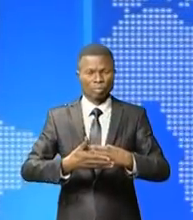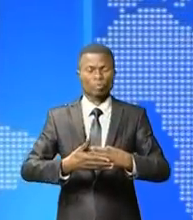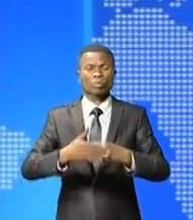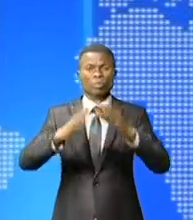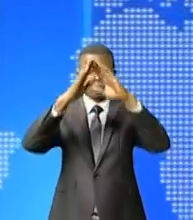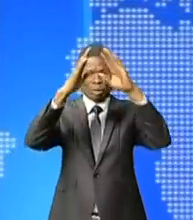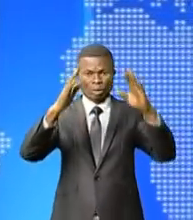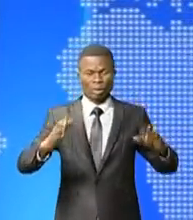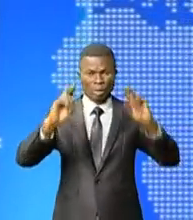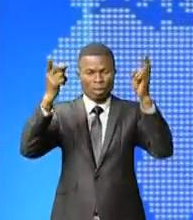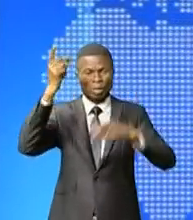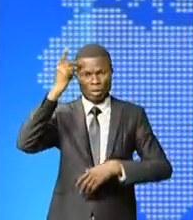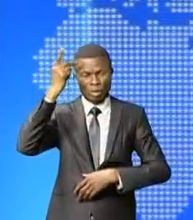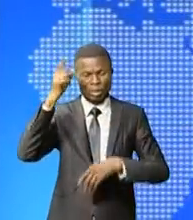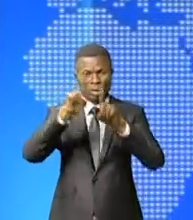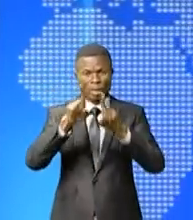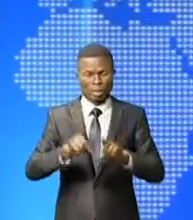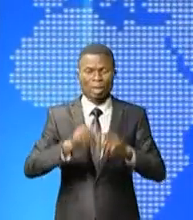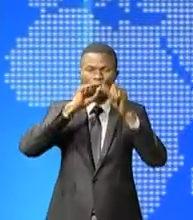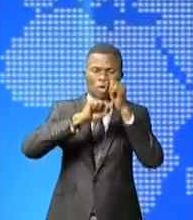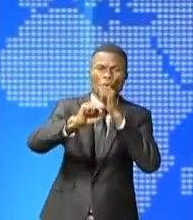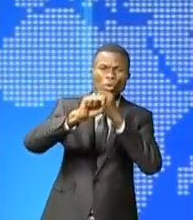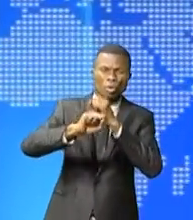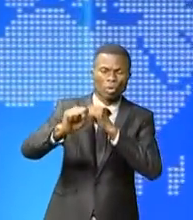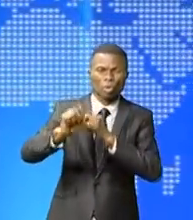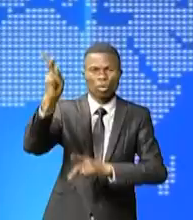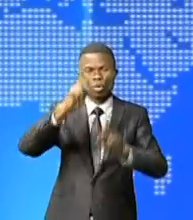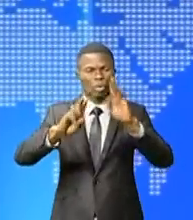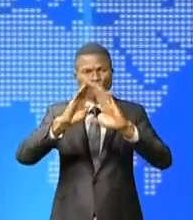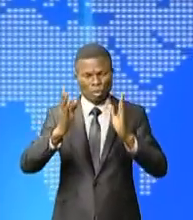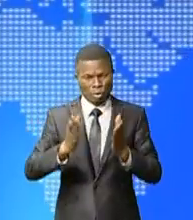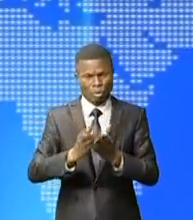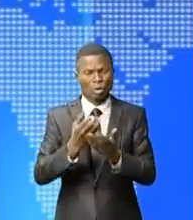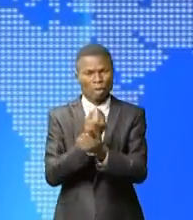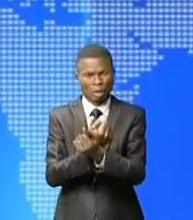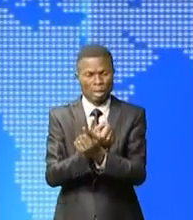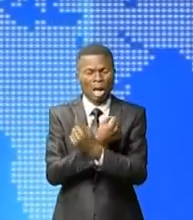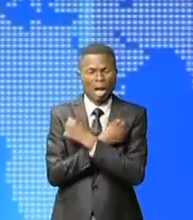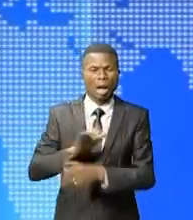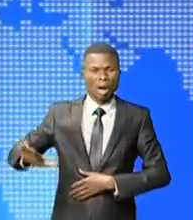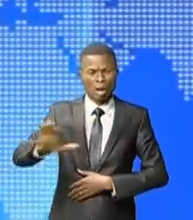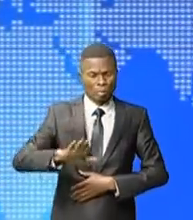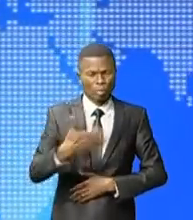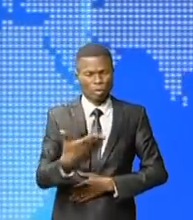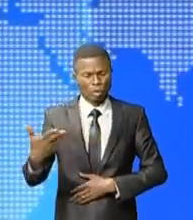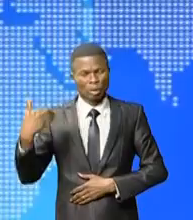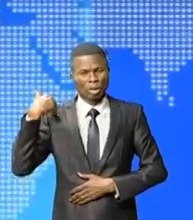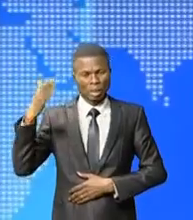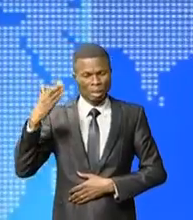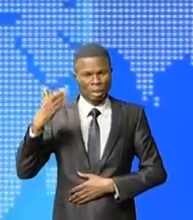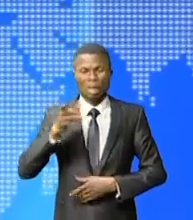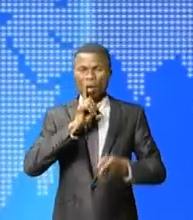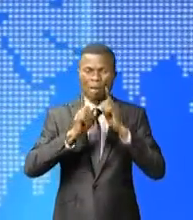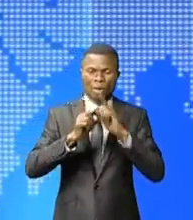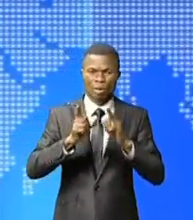dans la ville de Kinshasa ainsi que la sensibilisation de la population au respect du patrimoine de l'État étaient au menu des